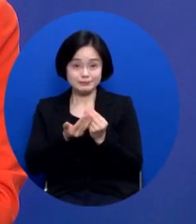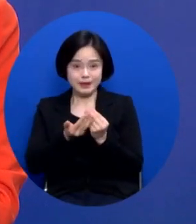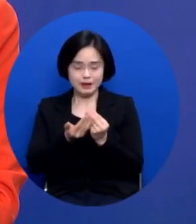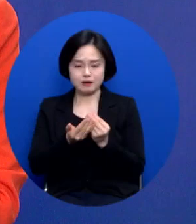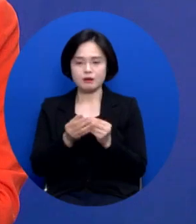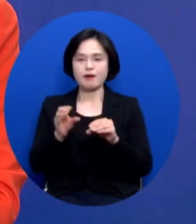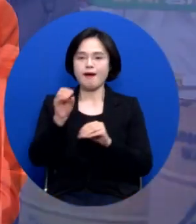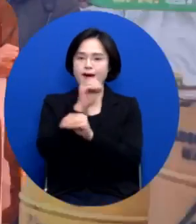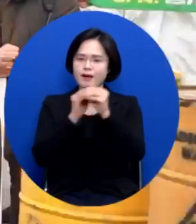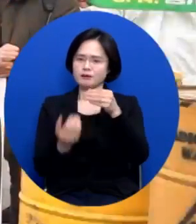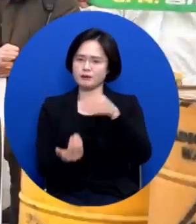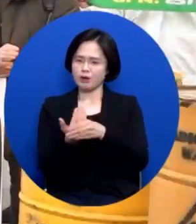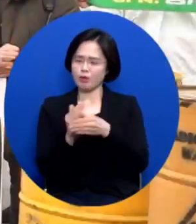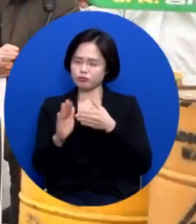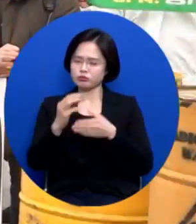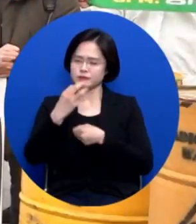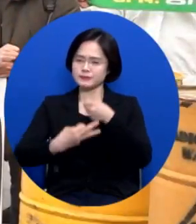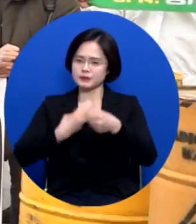진행했습니다.